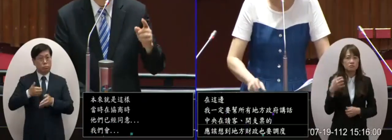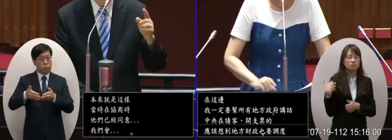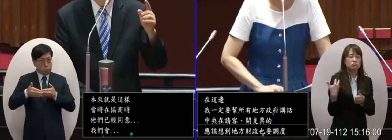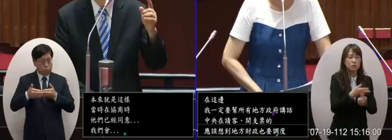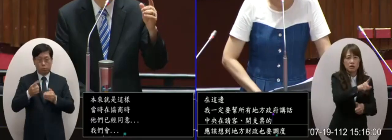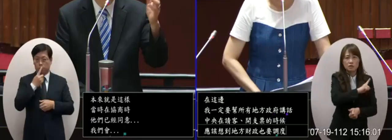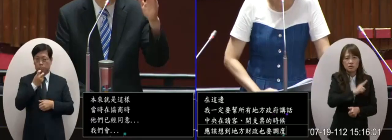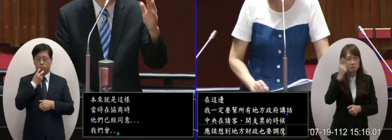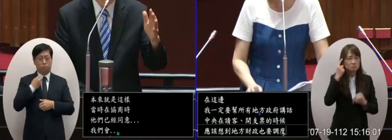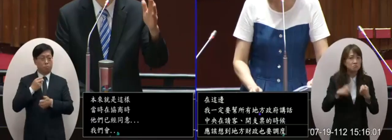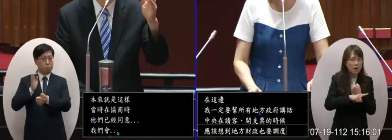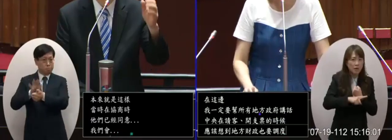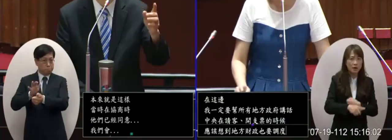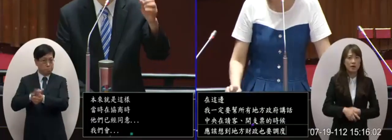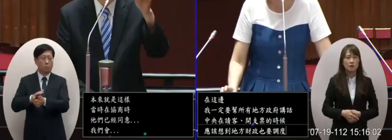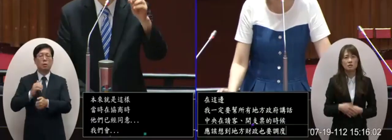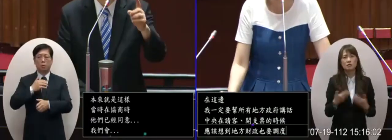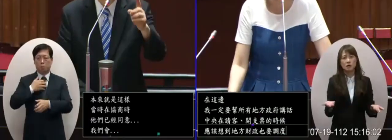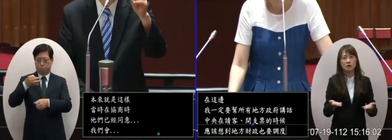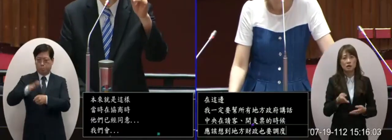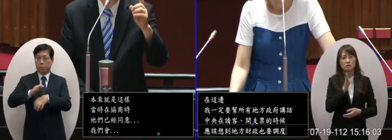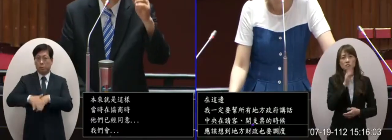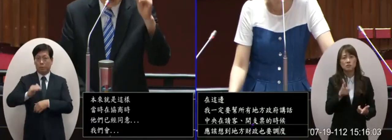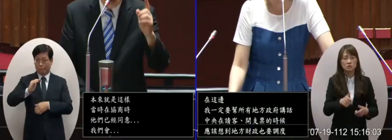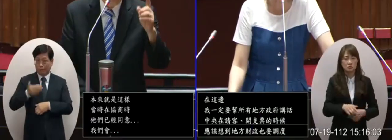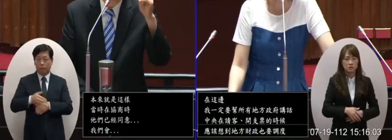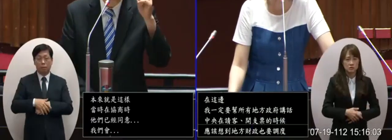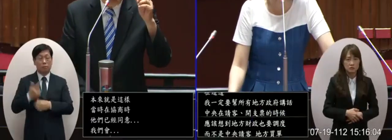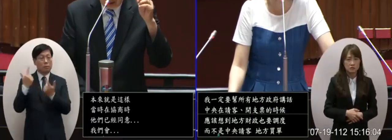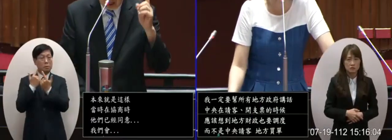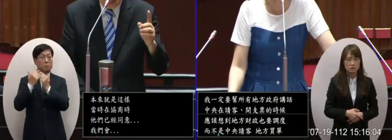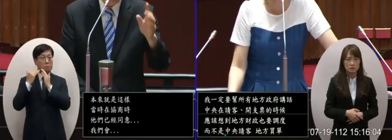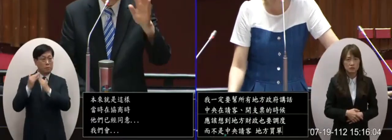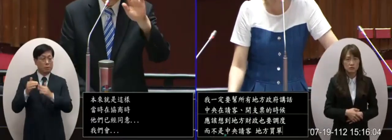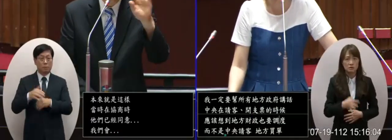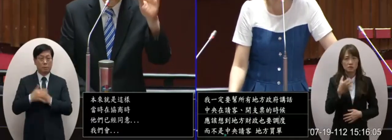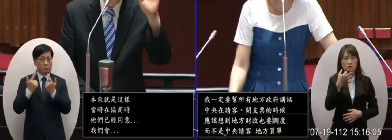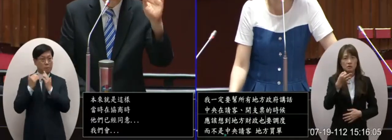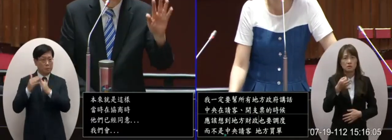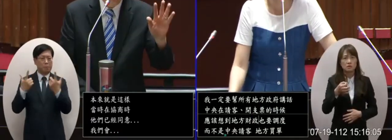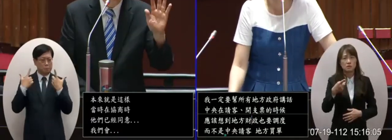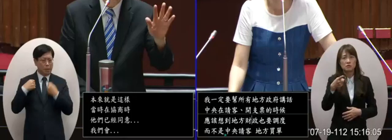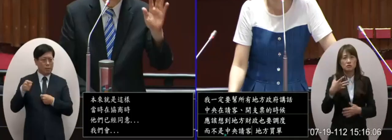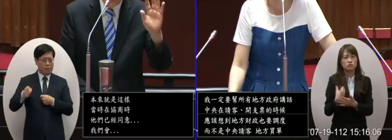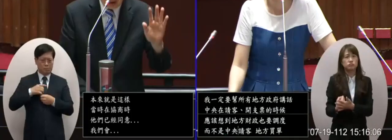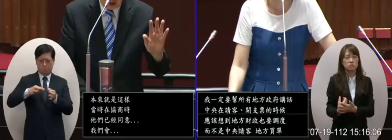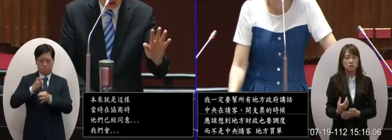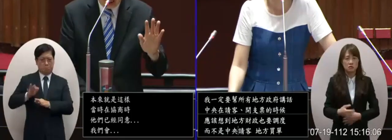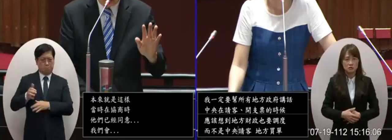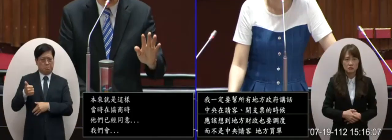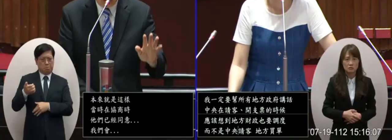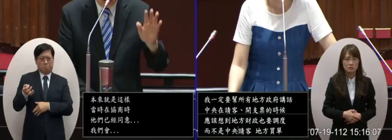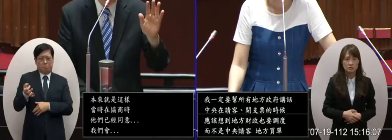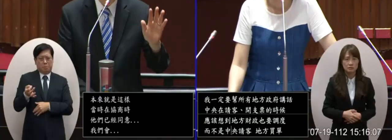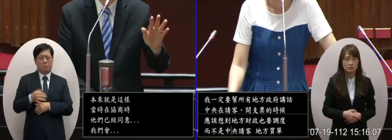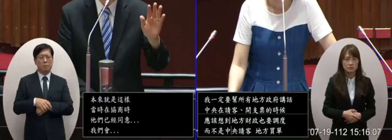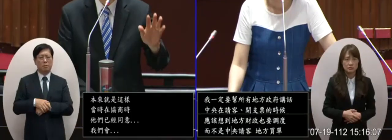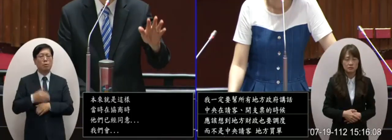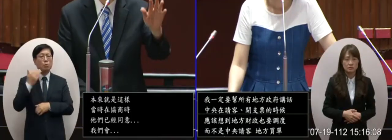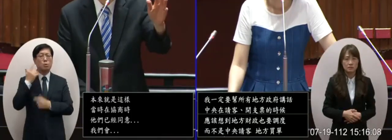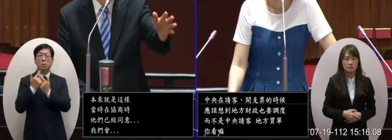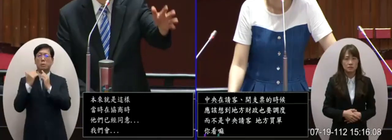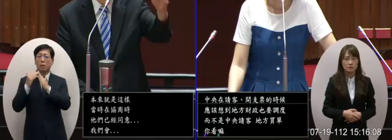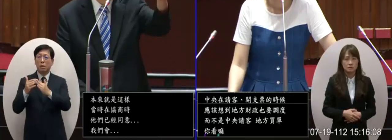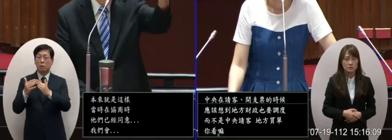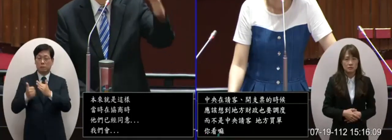要由中央来 看嘛， 我们会补助。 就这样子， 但是台北市是经济状况是很好的，所以如果